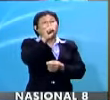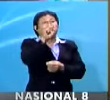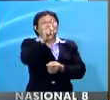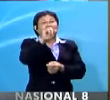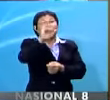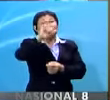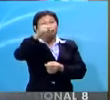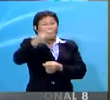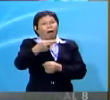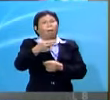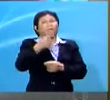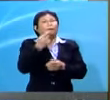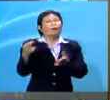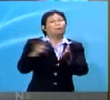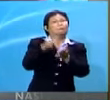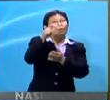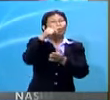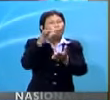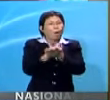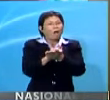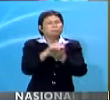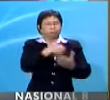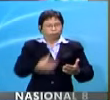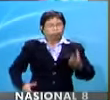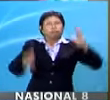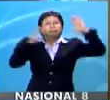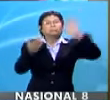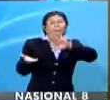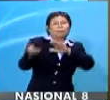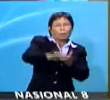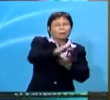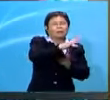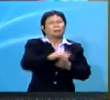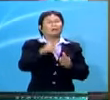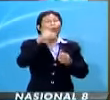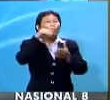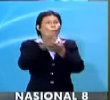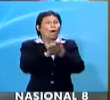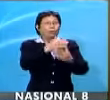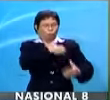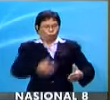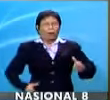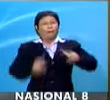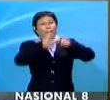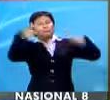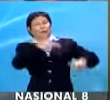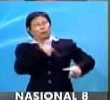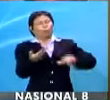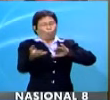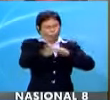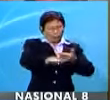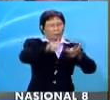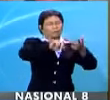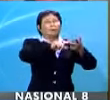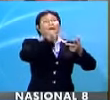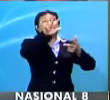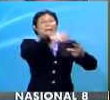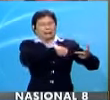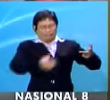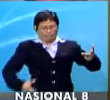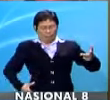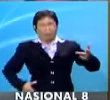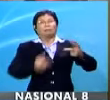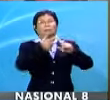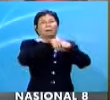terkorban serta isteri kepada dusa besar Indonesia juga terkorban dan tiga Ambassador